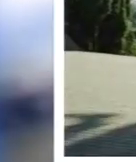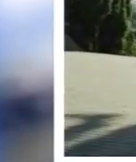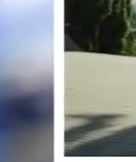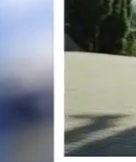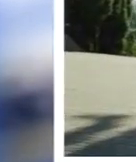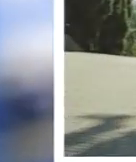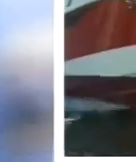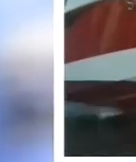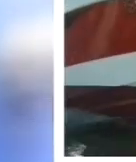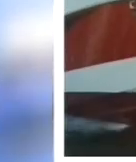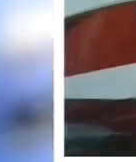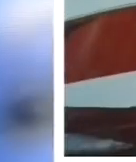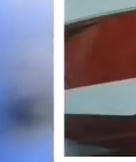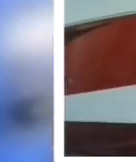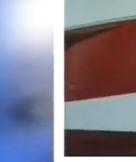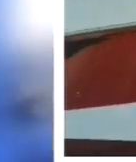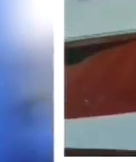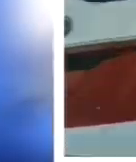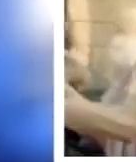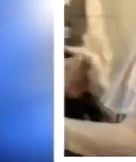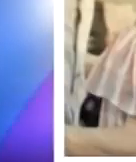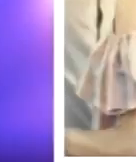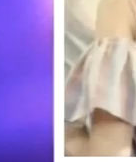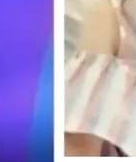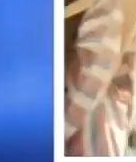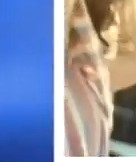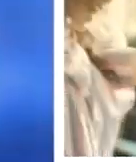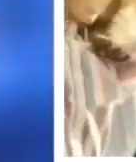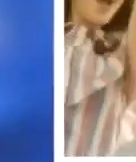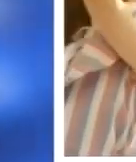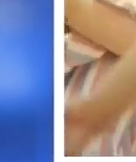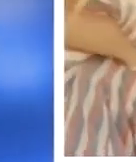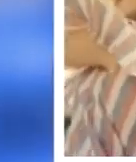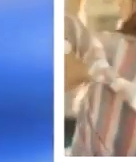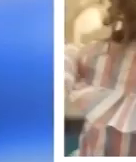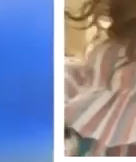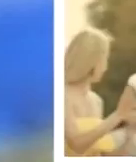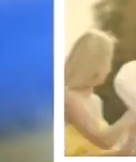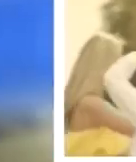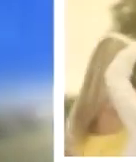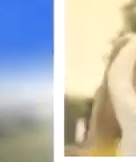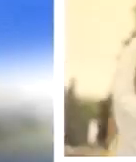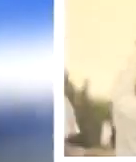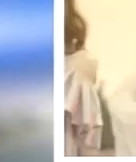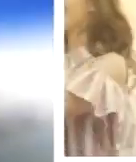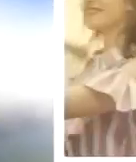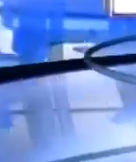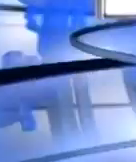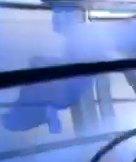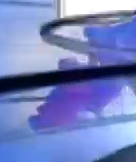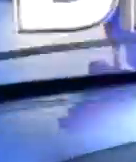Тернопіль – місто, що залишається в серці. Під такою назвою перший офіційний проморолик про обласний центр сьогодні представили у міській